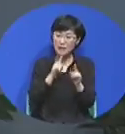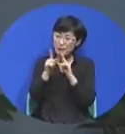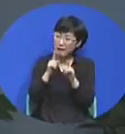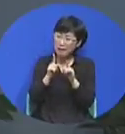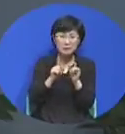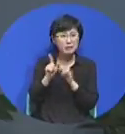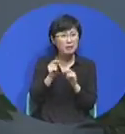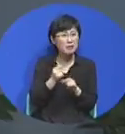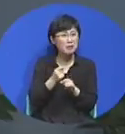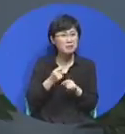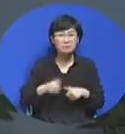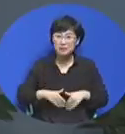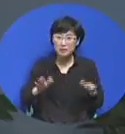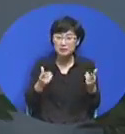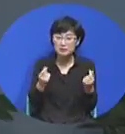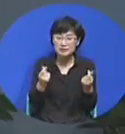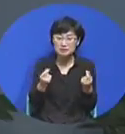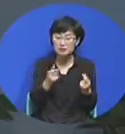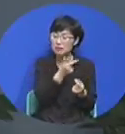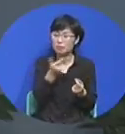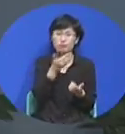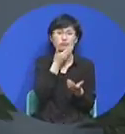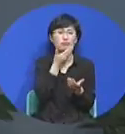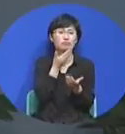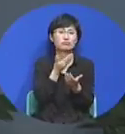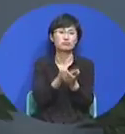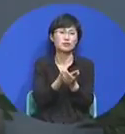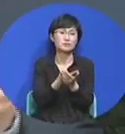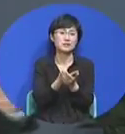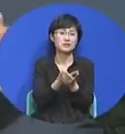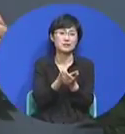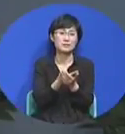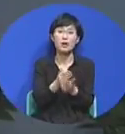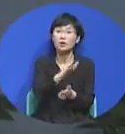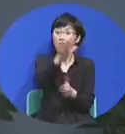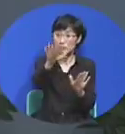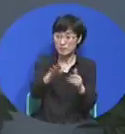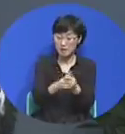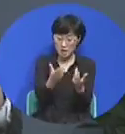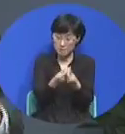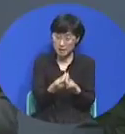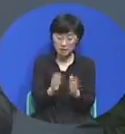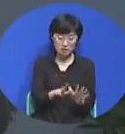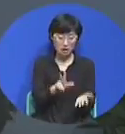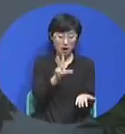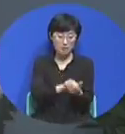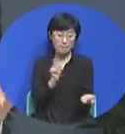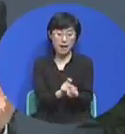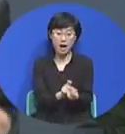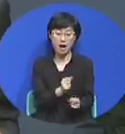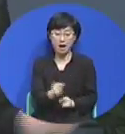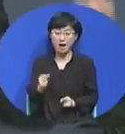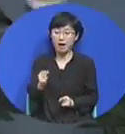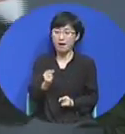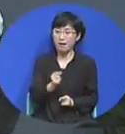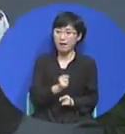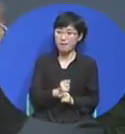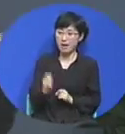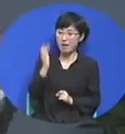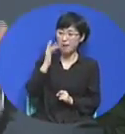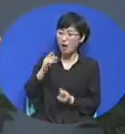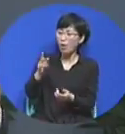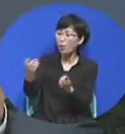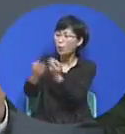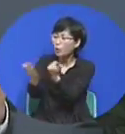So 이거는 굉장히 중요한 거예요. And it's very important. 여러분 당장 문제 나오면 막 당황하거나 문제 나오면 막 이렇게 저렇게 막 너무 말